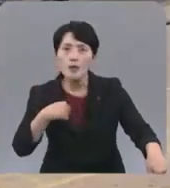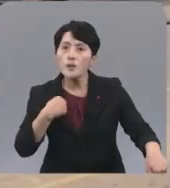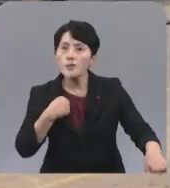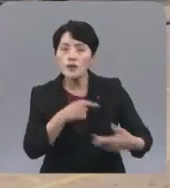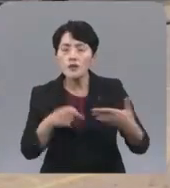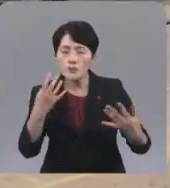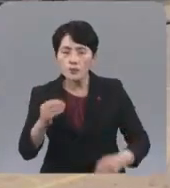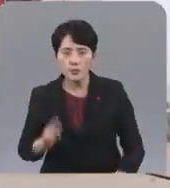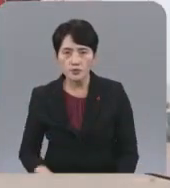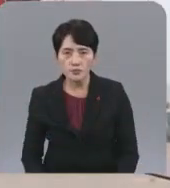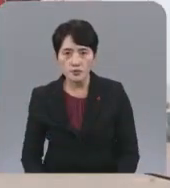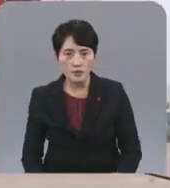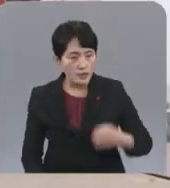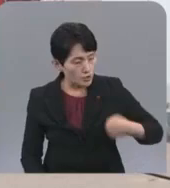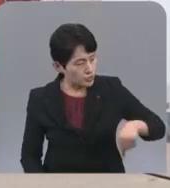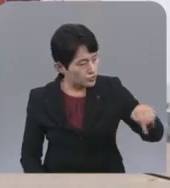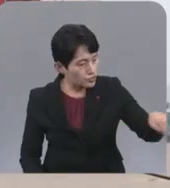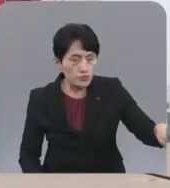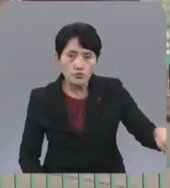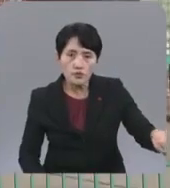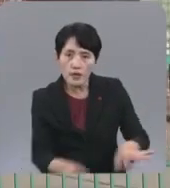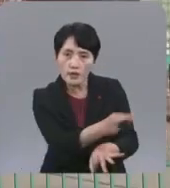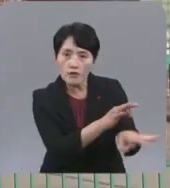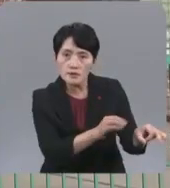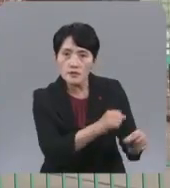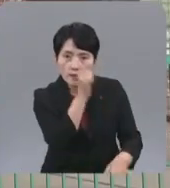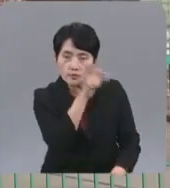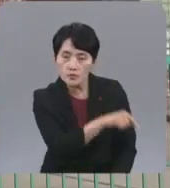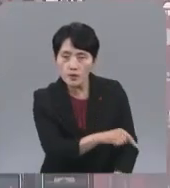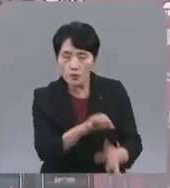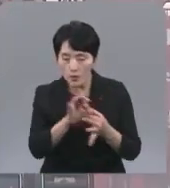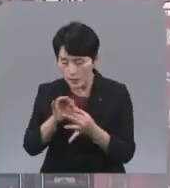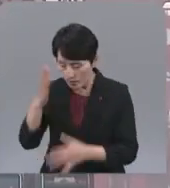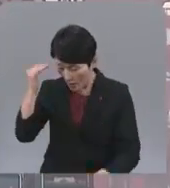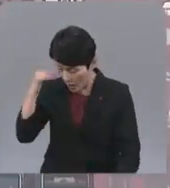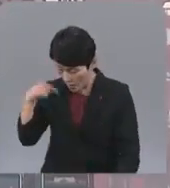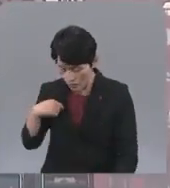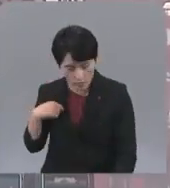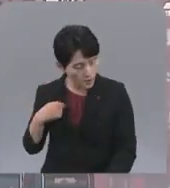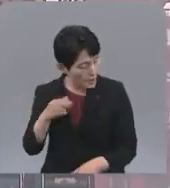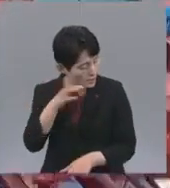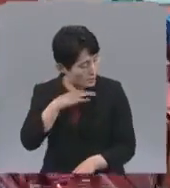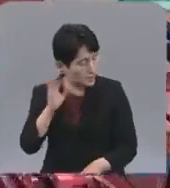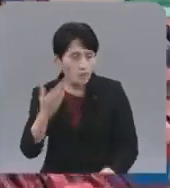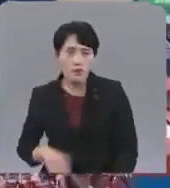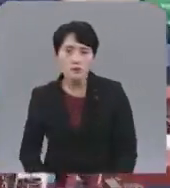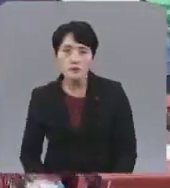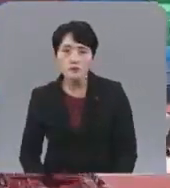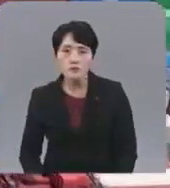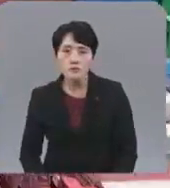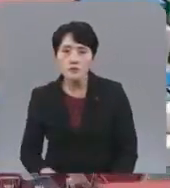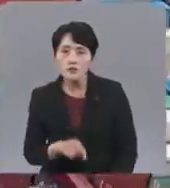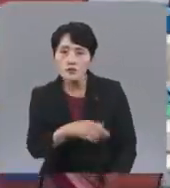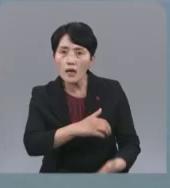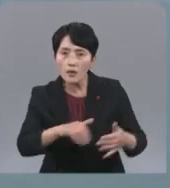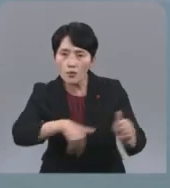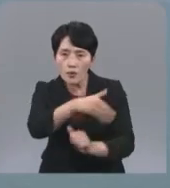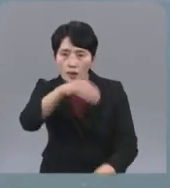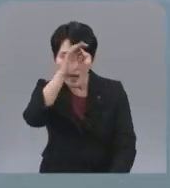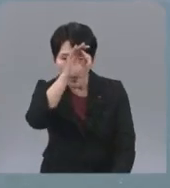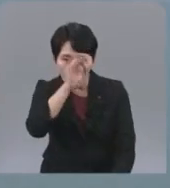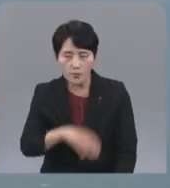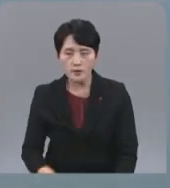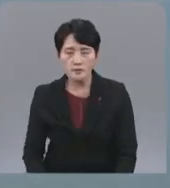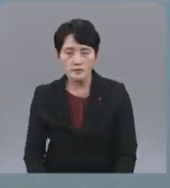en 2018 à 87,3 % en 2020 en Chine cependant ces pays voisins dont la Corée du Sud ont vu leurs